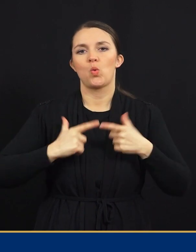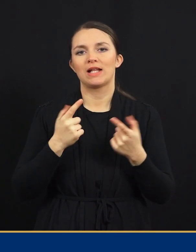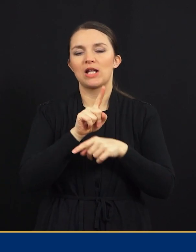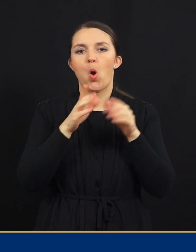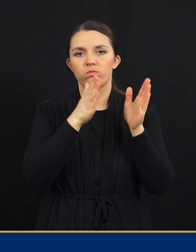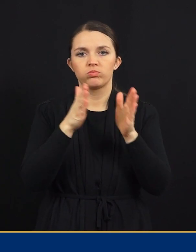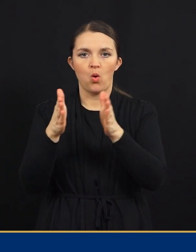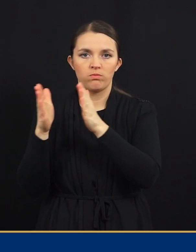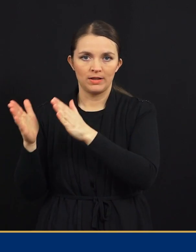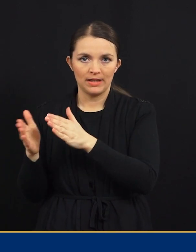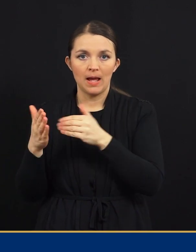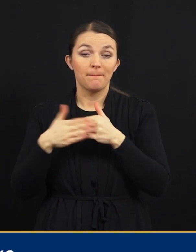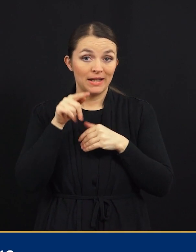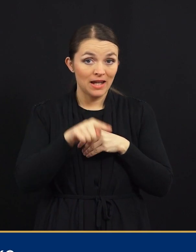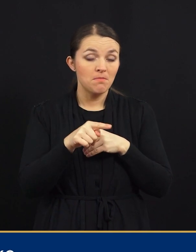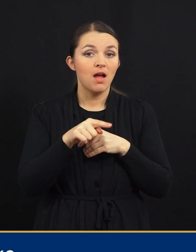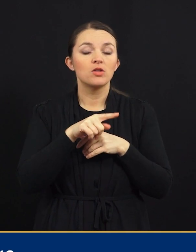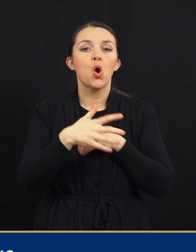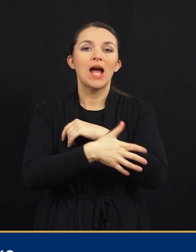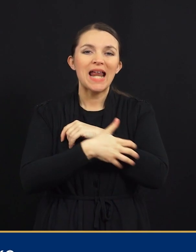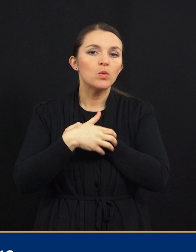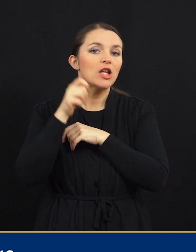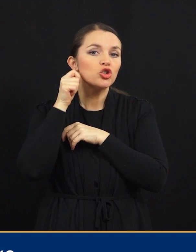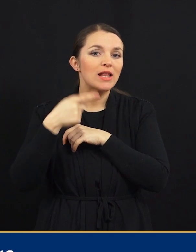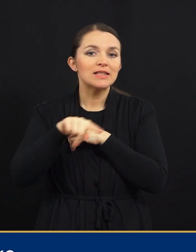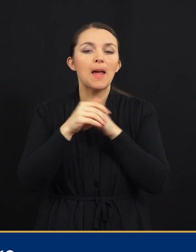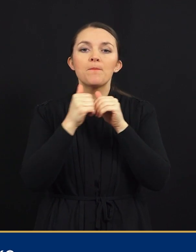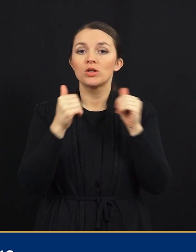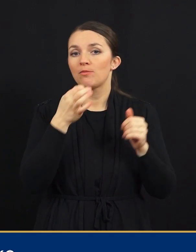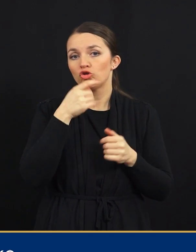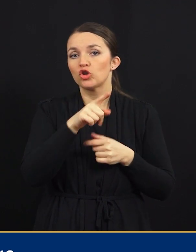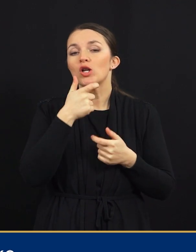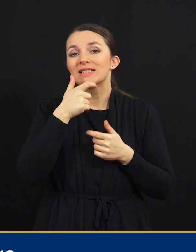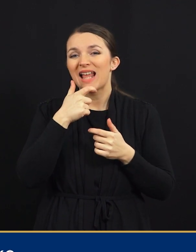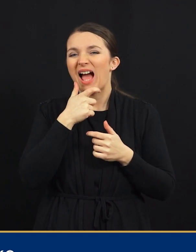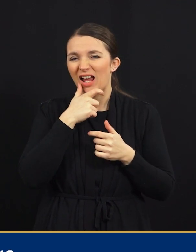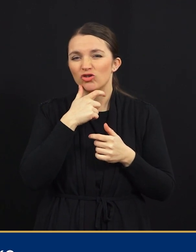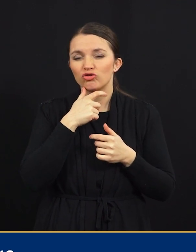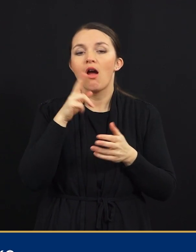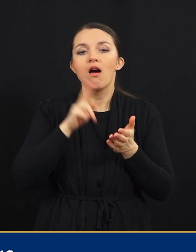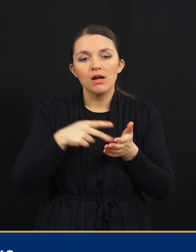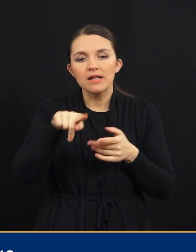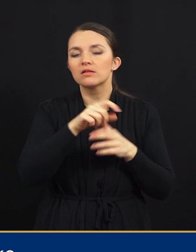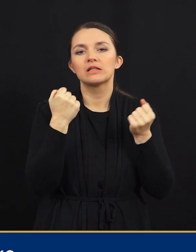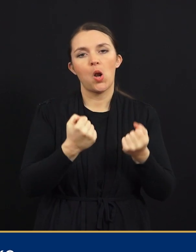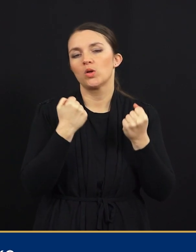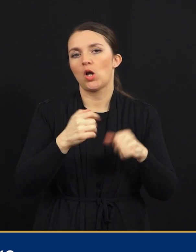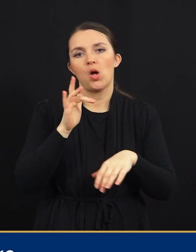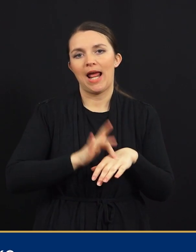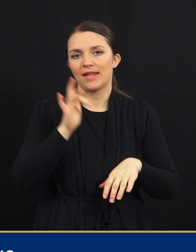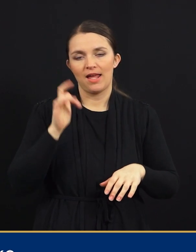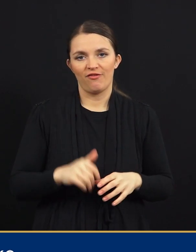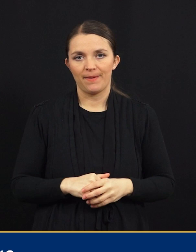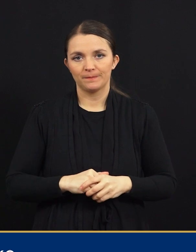življenjskih obdobjih, pri čemer pa so revne ženske, posebej če so starejše, res zelo, zelo